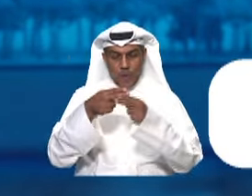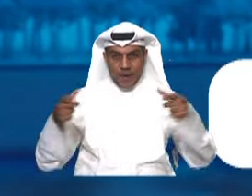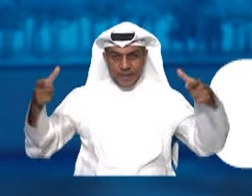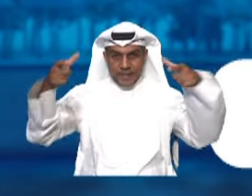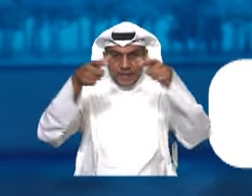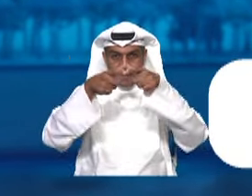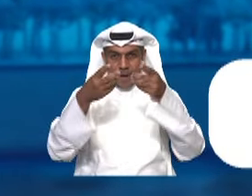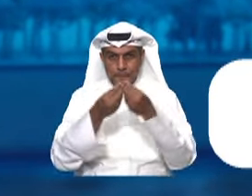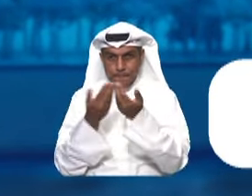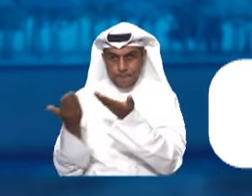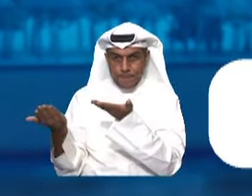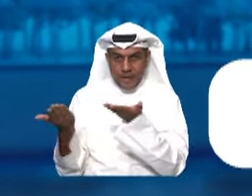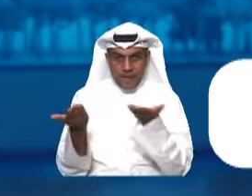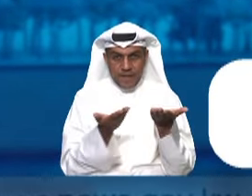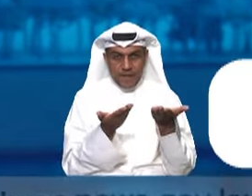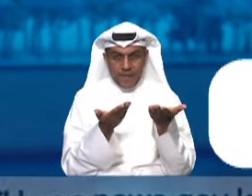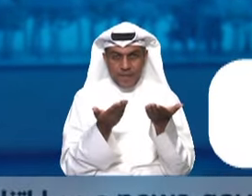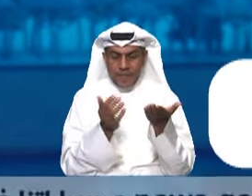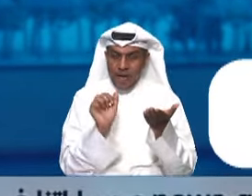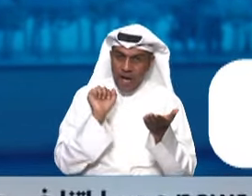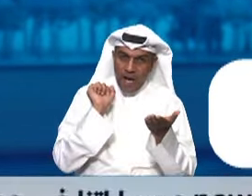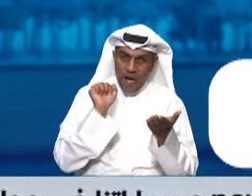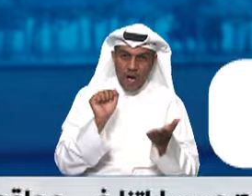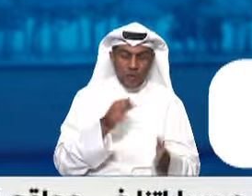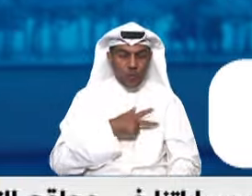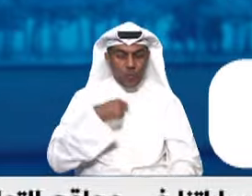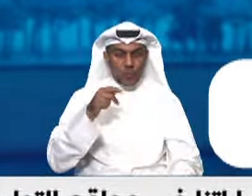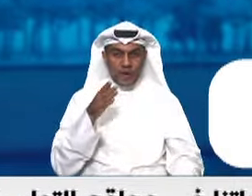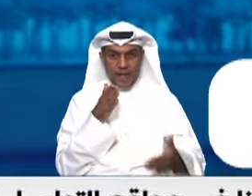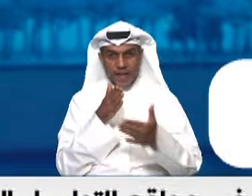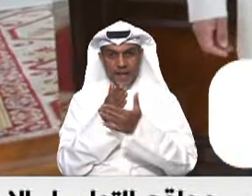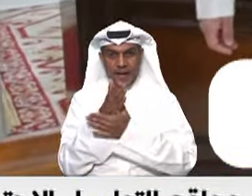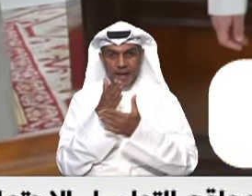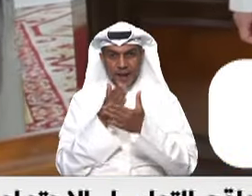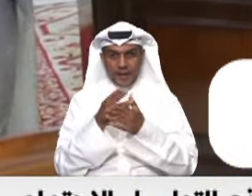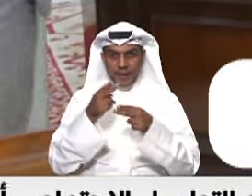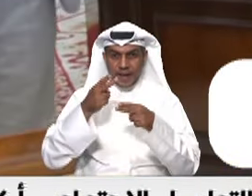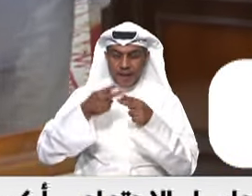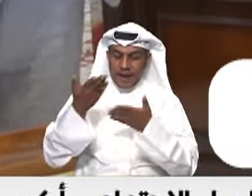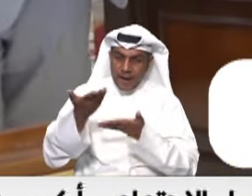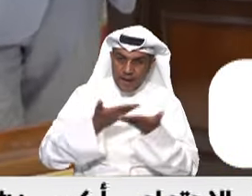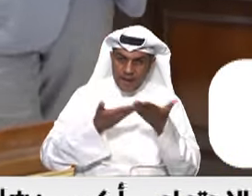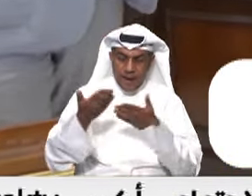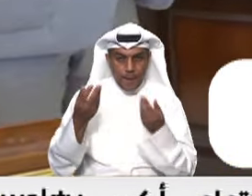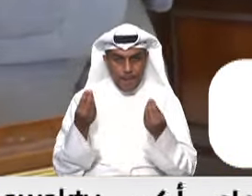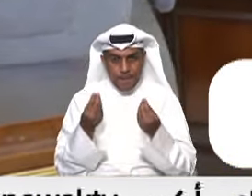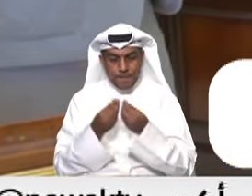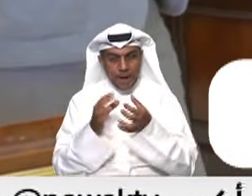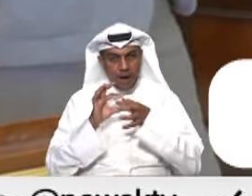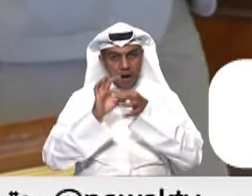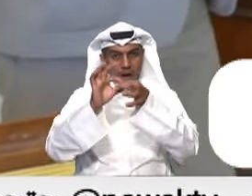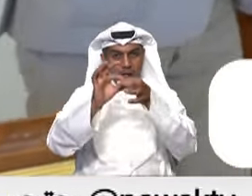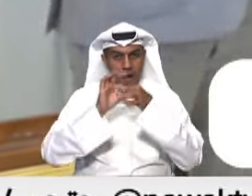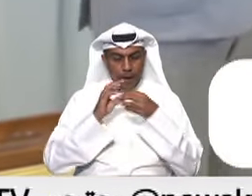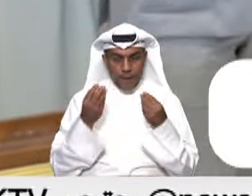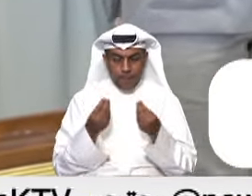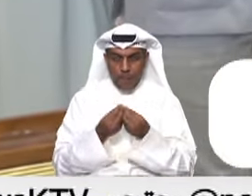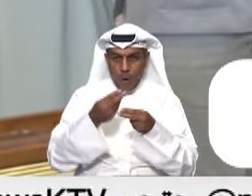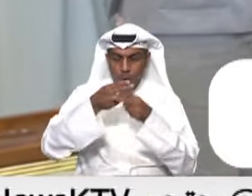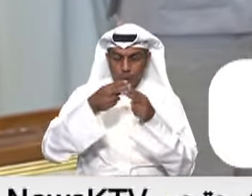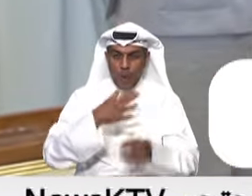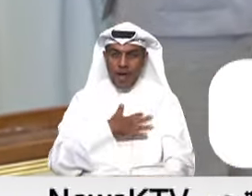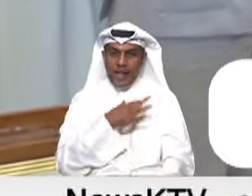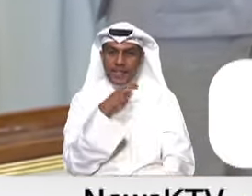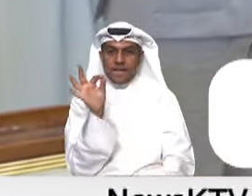كلير لو فليشر بديوان عام الوزاره وتم خلال اللقاء استعراض العلاقات الوثيقه التي